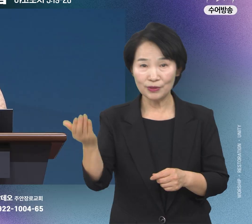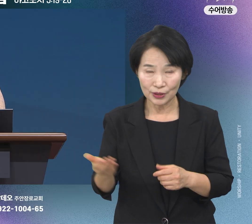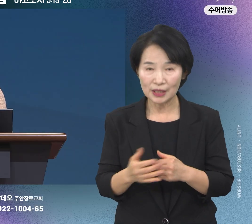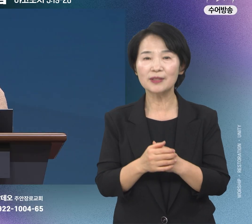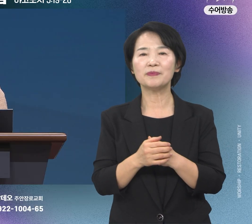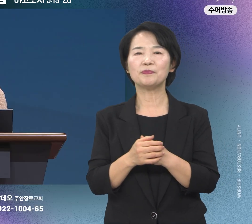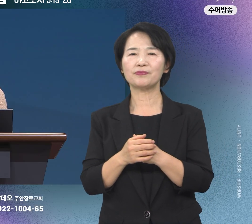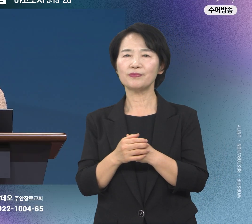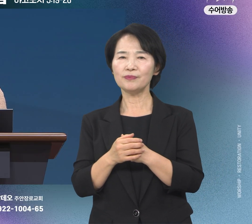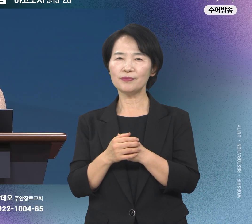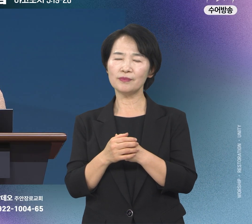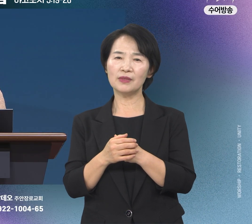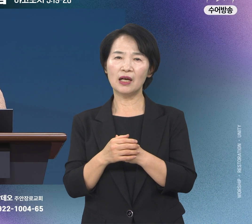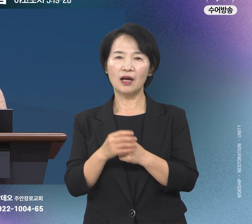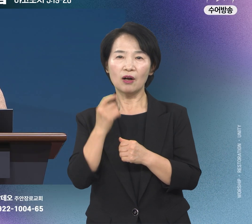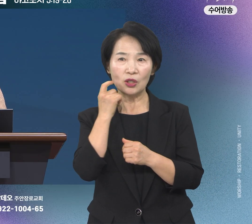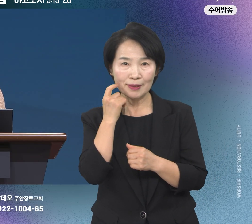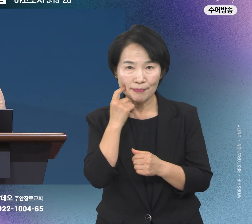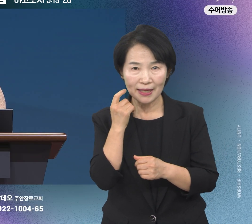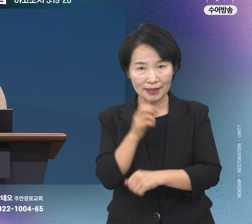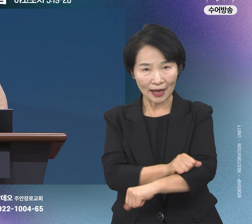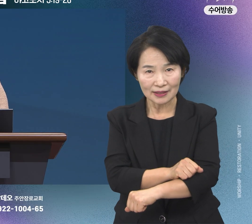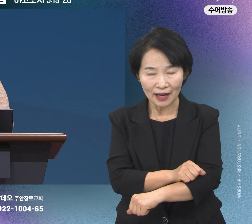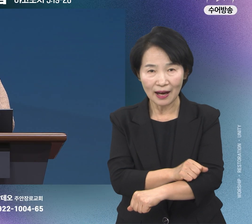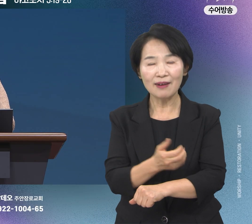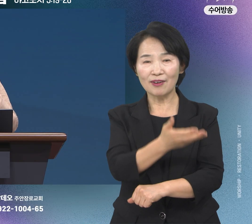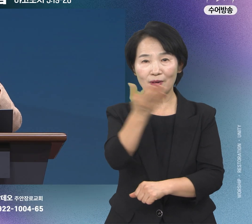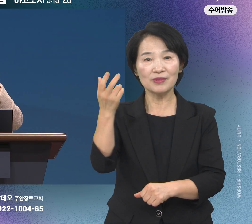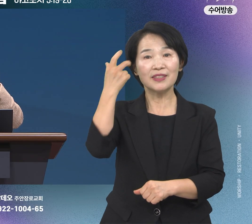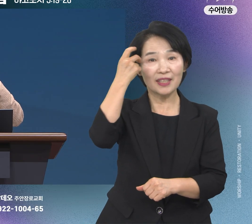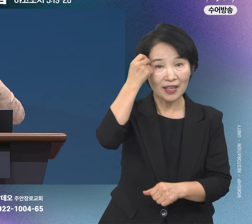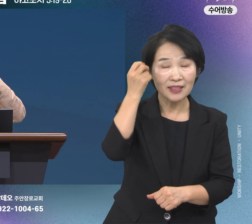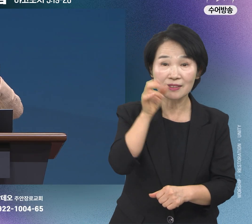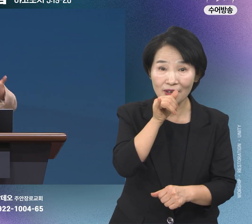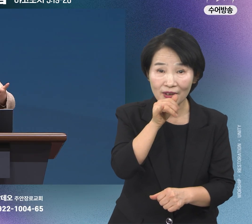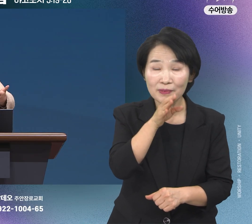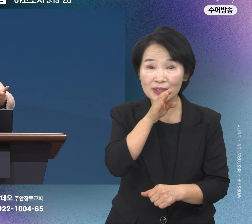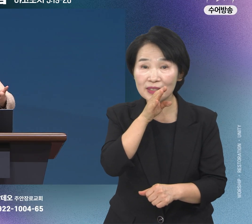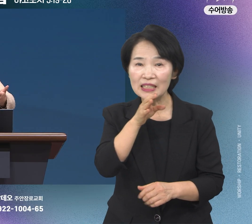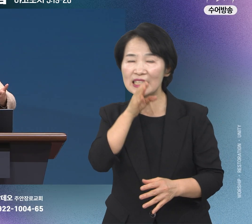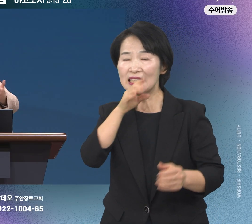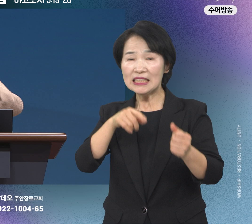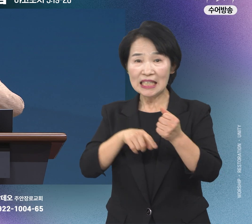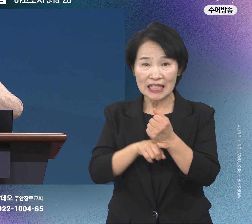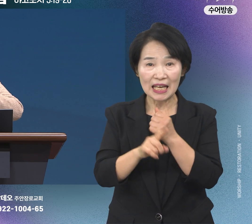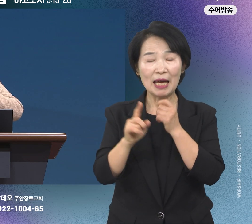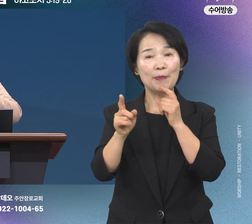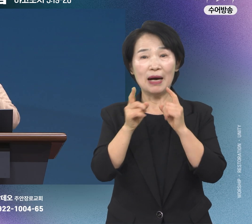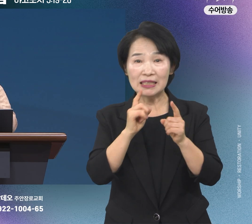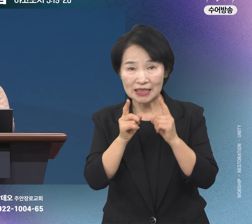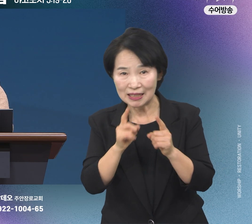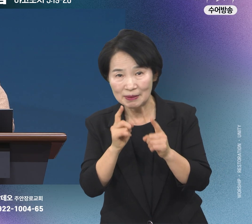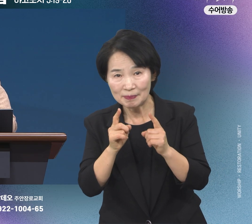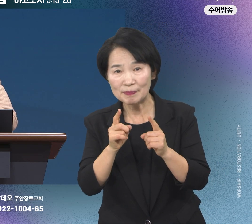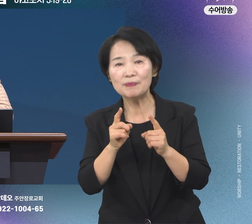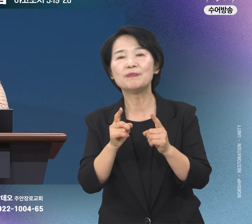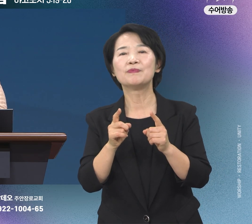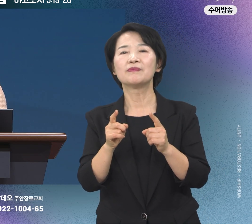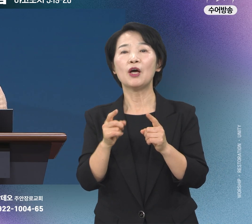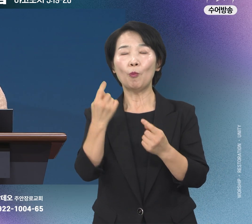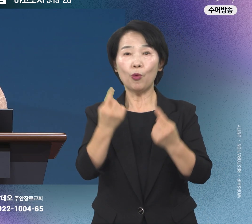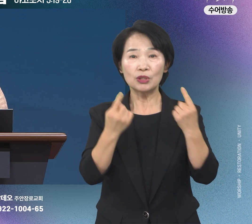때 거짓말로 다가온다. 진리를 가지고 있는 사람들이 이 진리의 말씀을 펼치지도 못하고 이